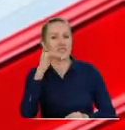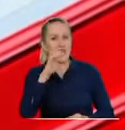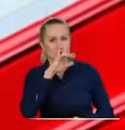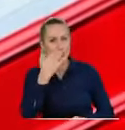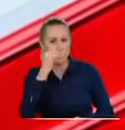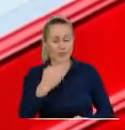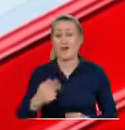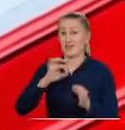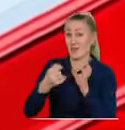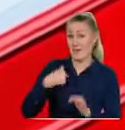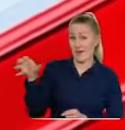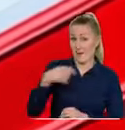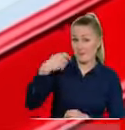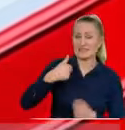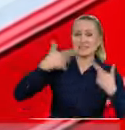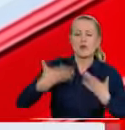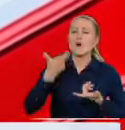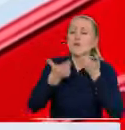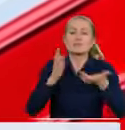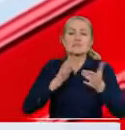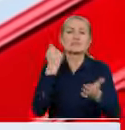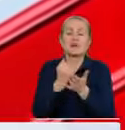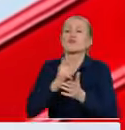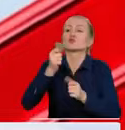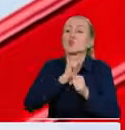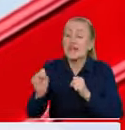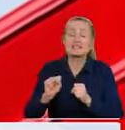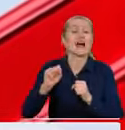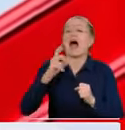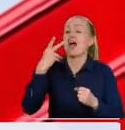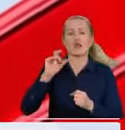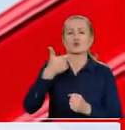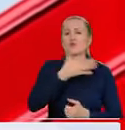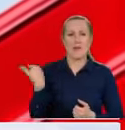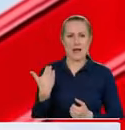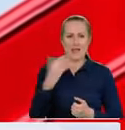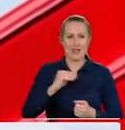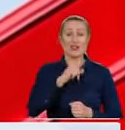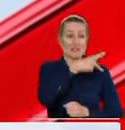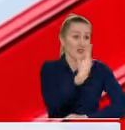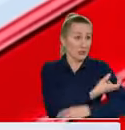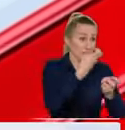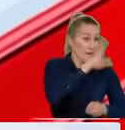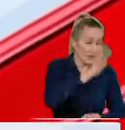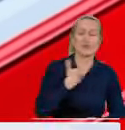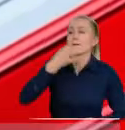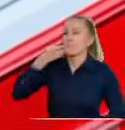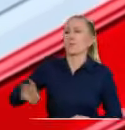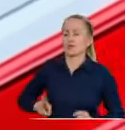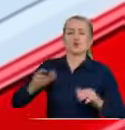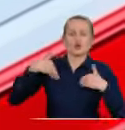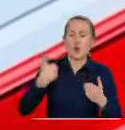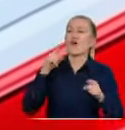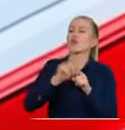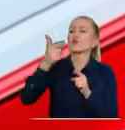chciałbym zajmować się rzeczami, które istnieją, a nie tymi, które nie istnieją. Jak szczepionka zaistnieje, zapytam o to wirusologów, ministra zdrowia i na pewno decyzja